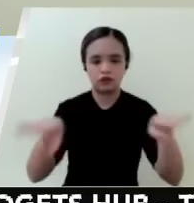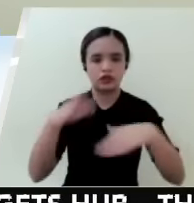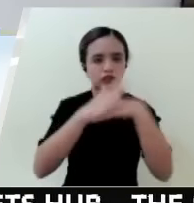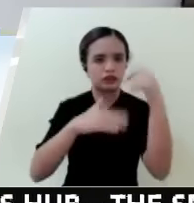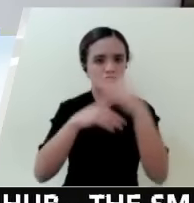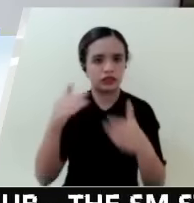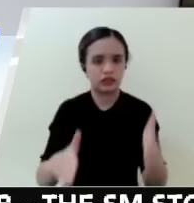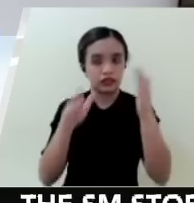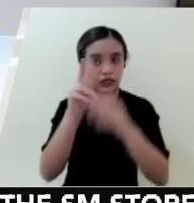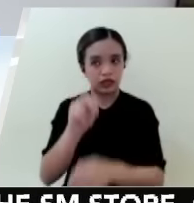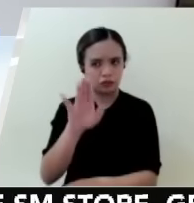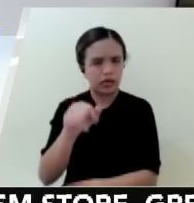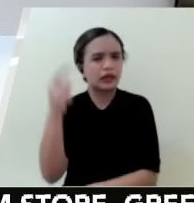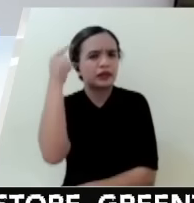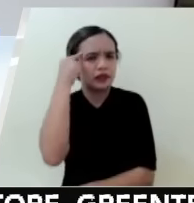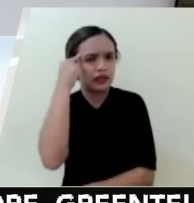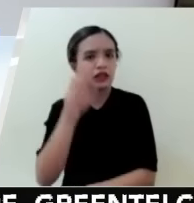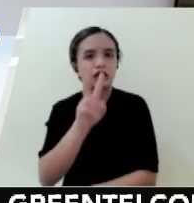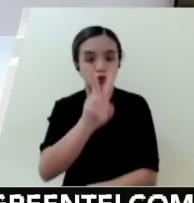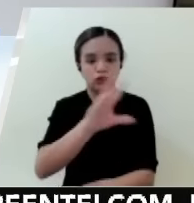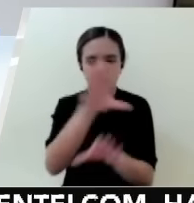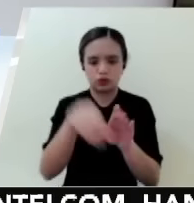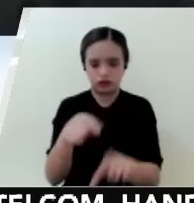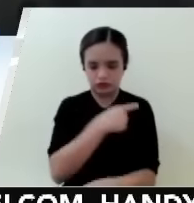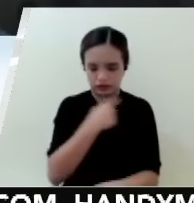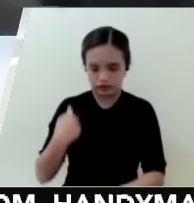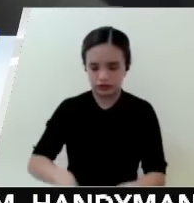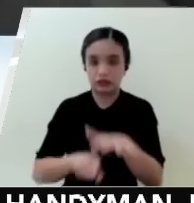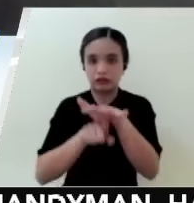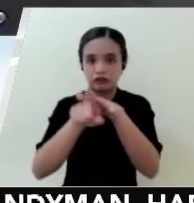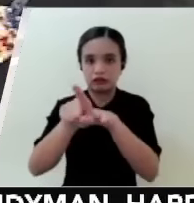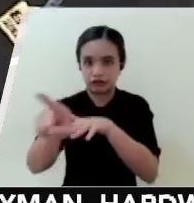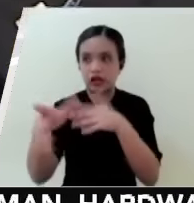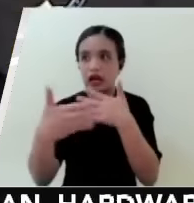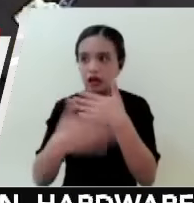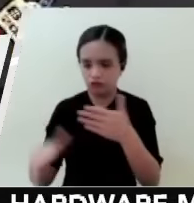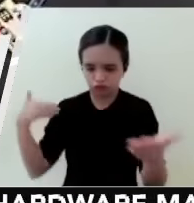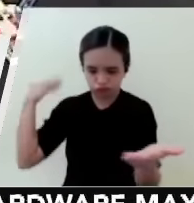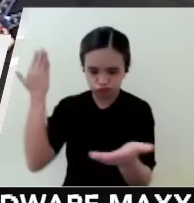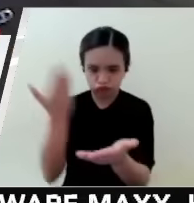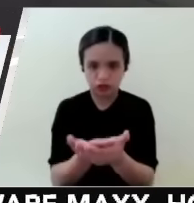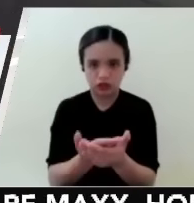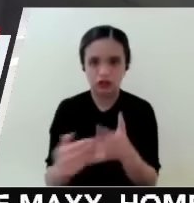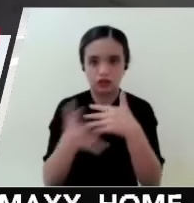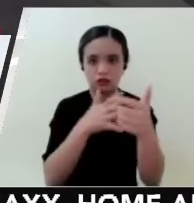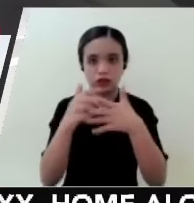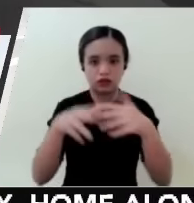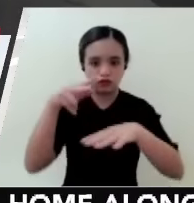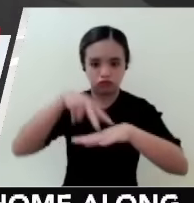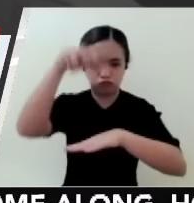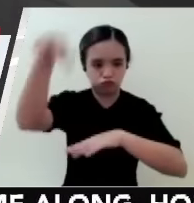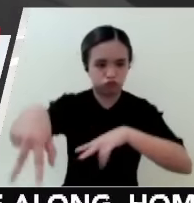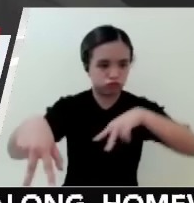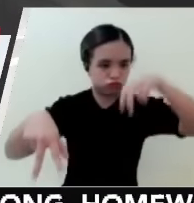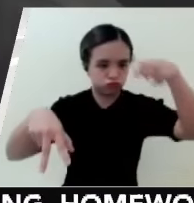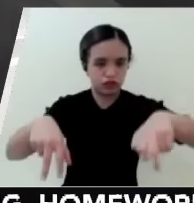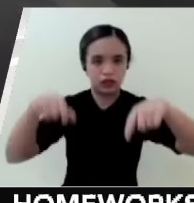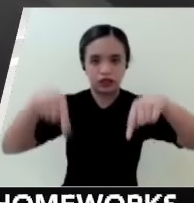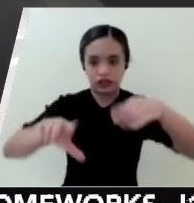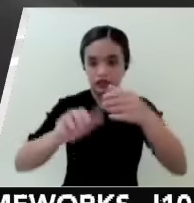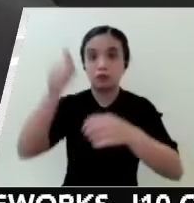sa dalawang Chino na nakatakas paglusob nila. Kung saan-saan sila tumalon sa ibang mga bakuran dito, mga iskinita,